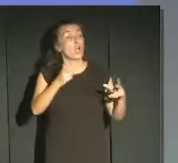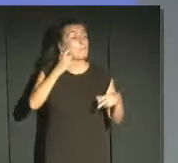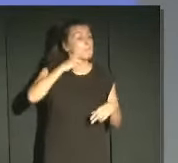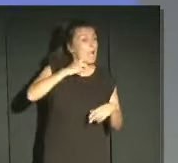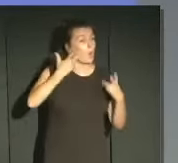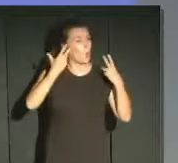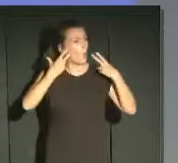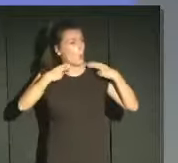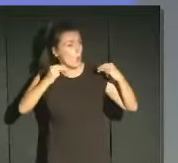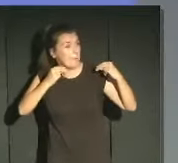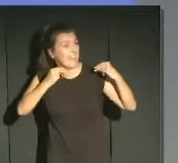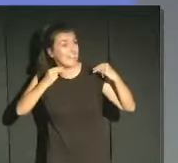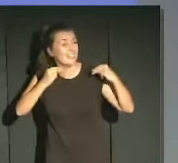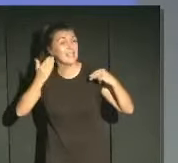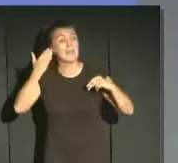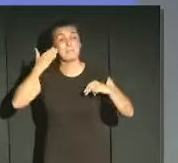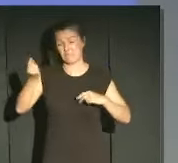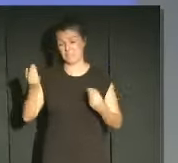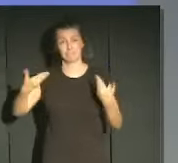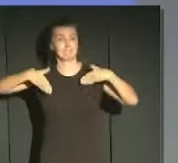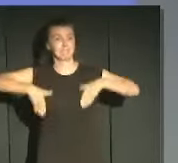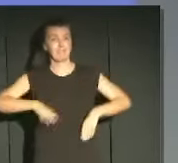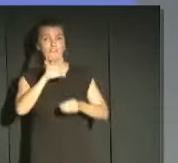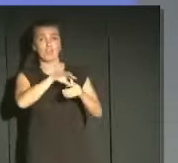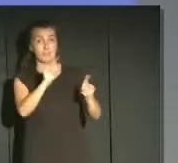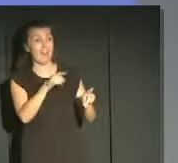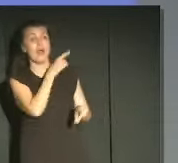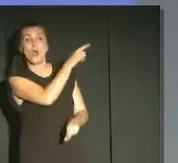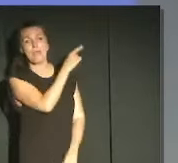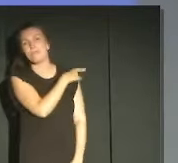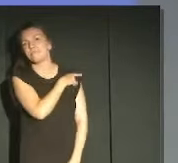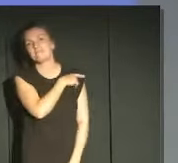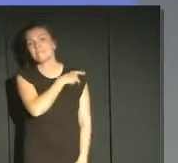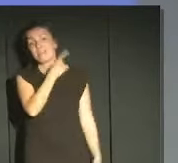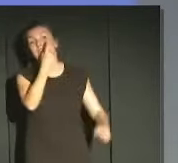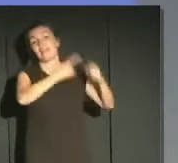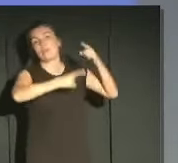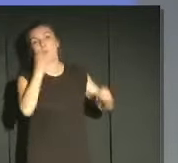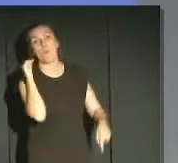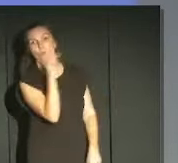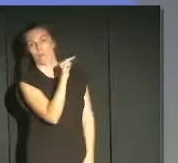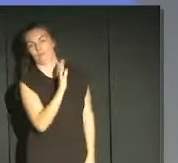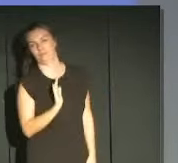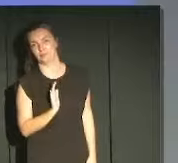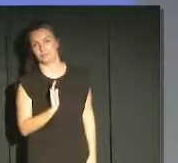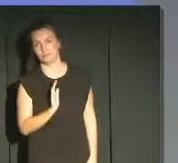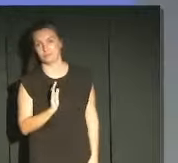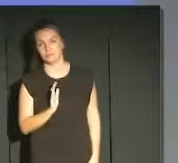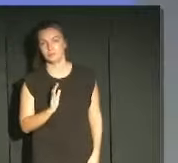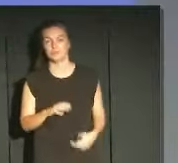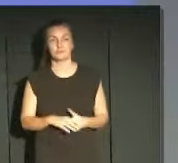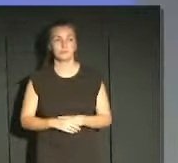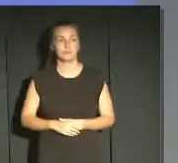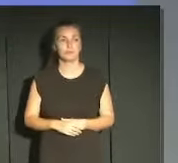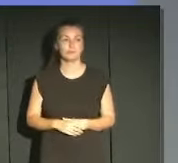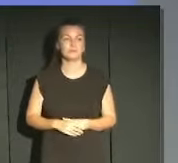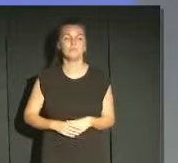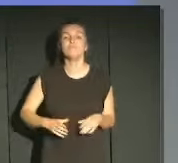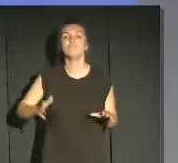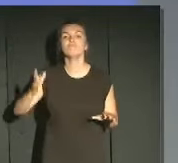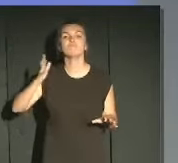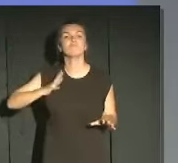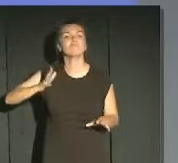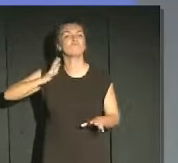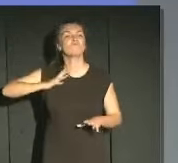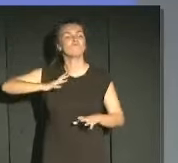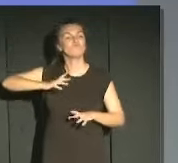martiniicais ne se mobilisent pas alleer leur dire que c'est le seul endroit non dé plais à quelques éditorialistes qui étaient un peu fâchés de